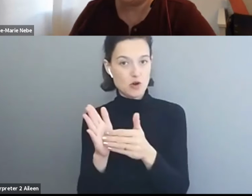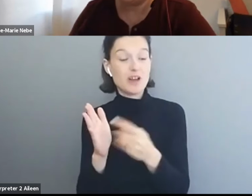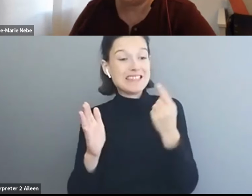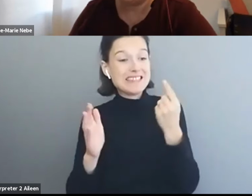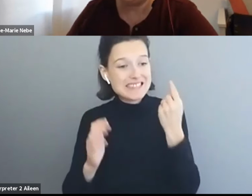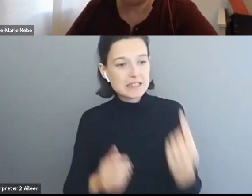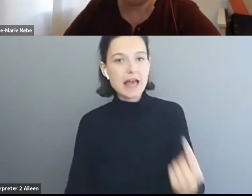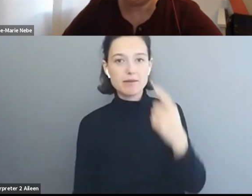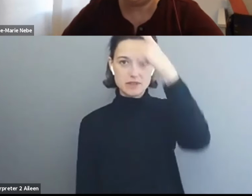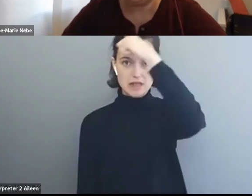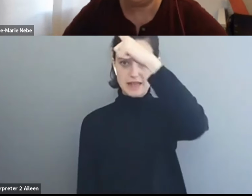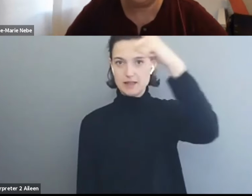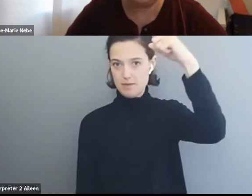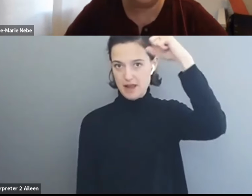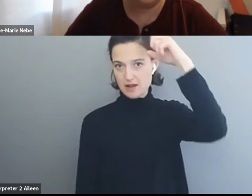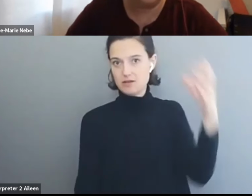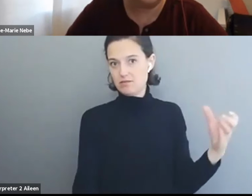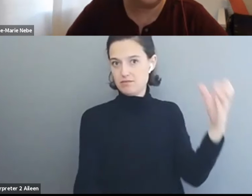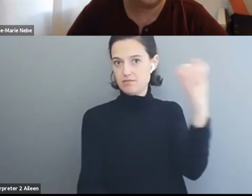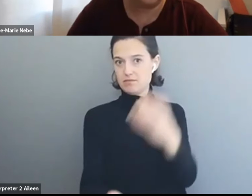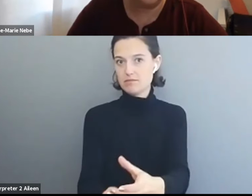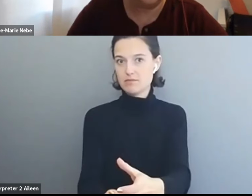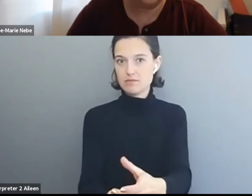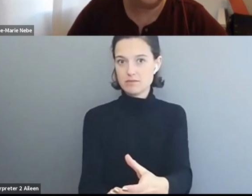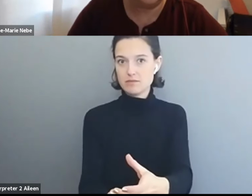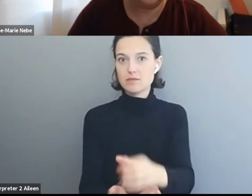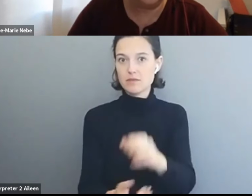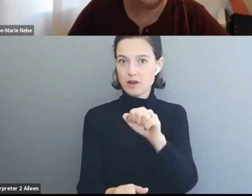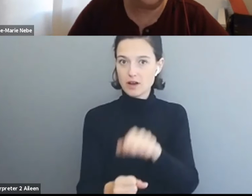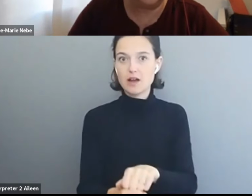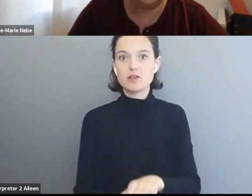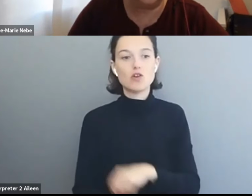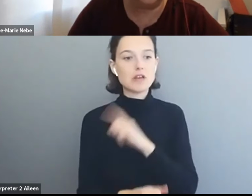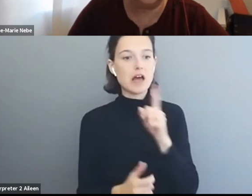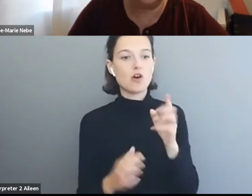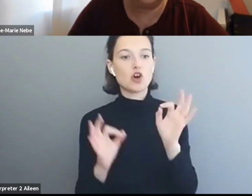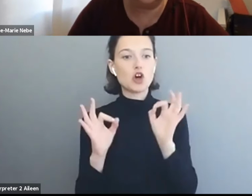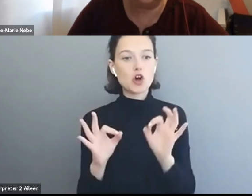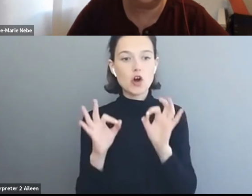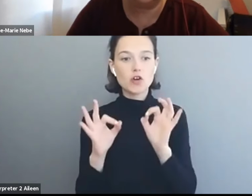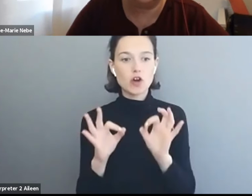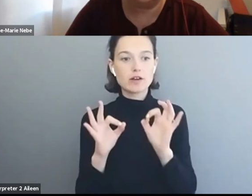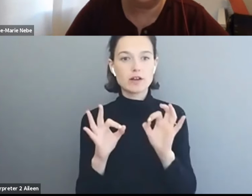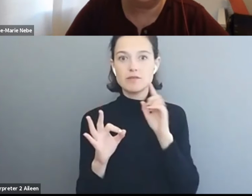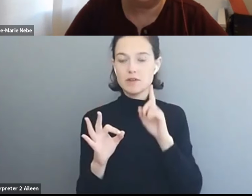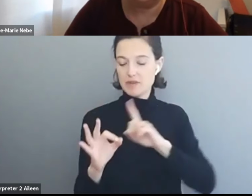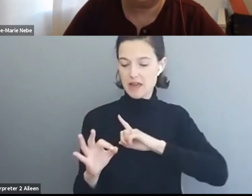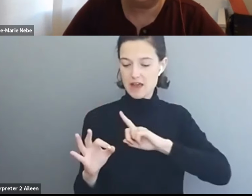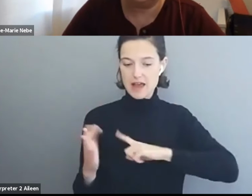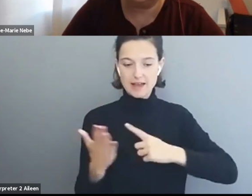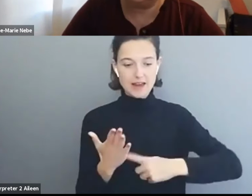Sache eingesetzt werden können und konkret auch an den eigenen Anforderungen einfach wissen, was sind die